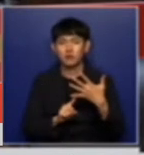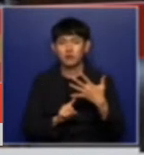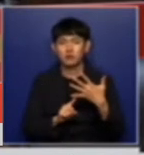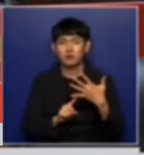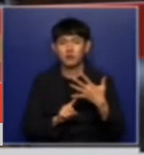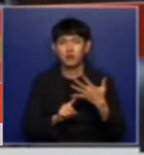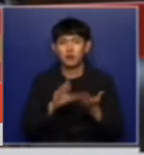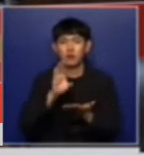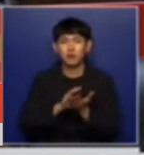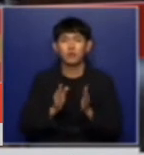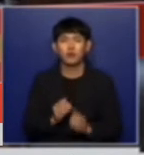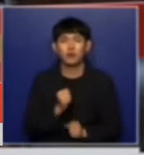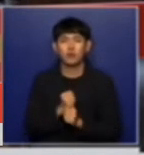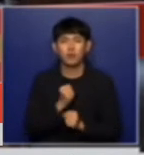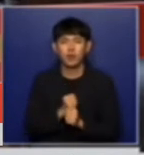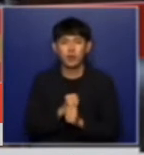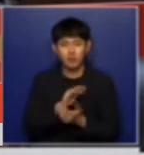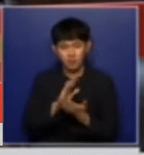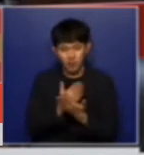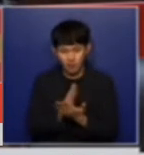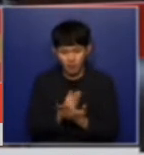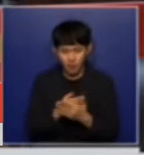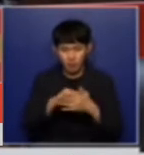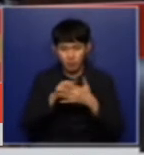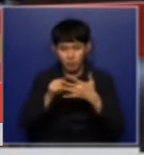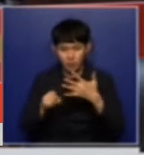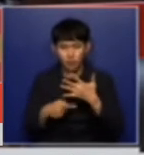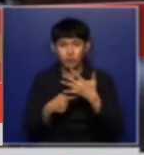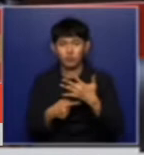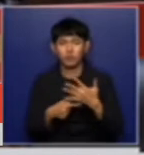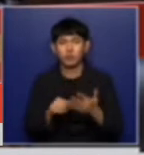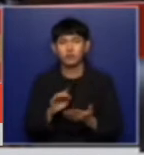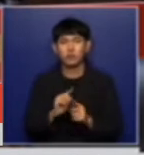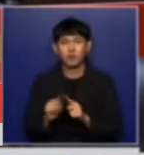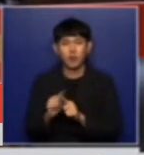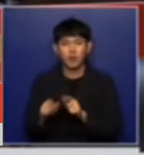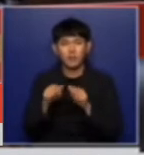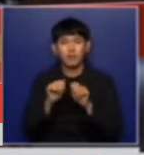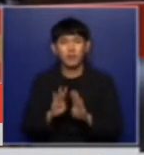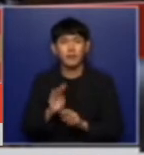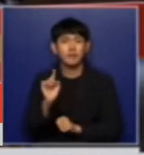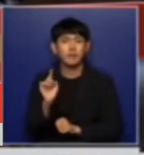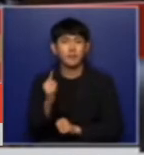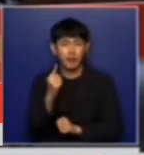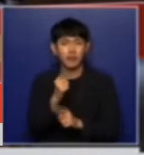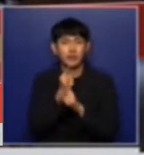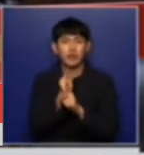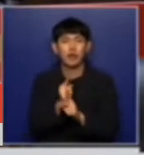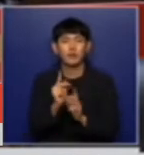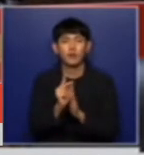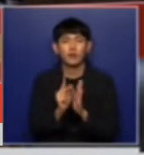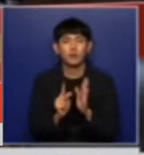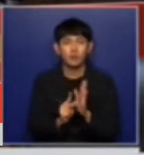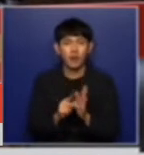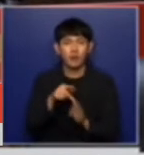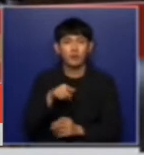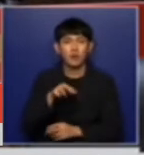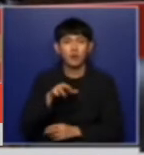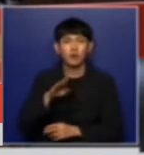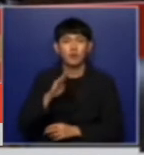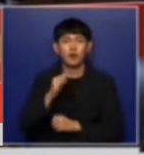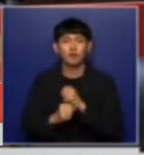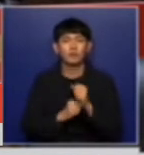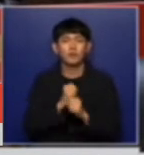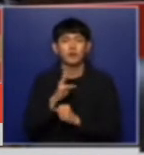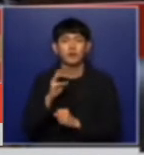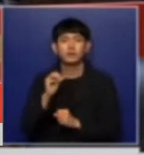วยงบบุคลากรซึ่งแยกออกมานะครับเป็นการจัดงบประมาณแบบใหม่ตามพระราชบัญญัติวิธีการงบประมาณปี2561